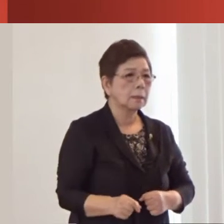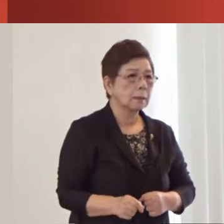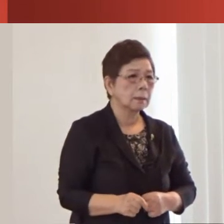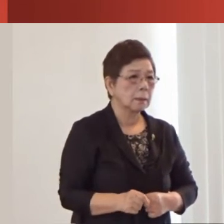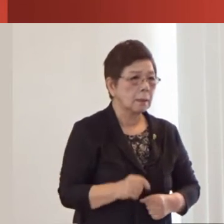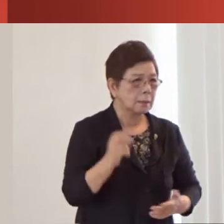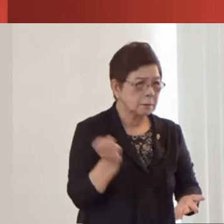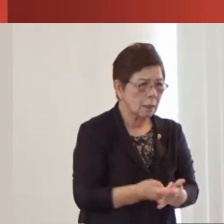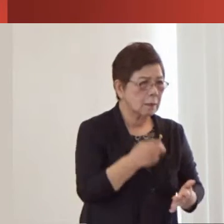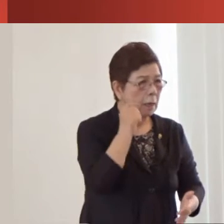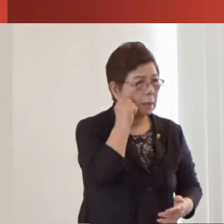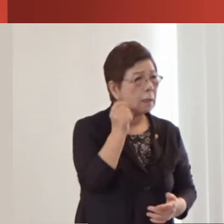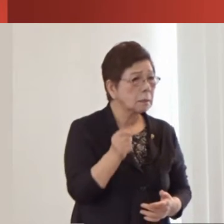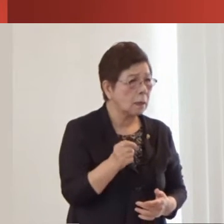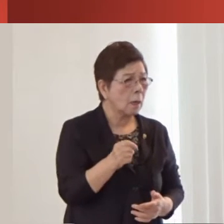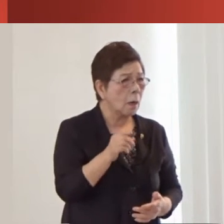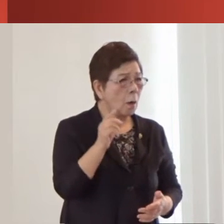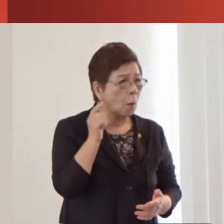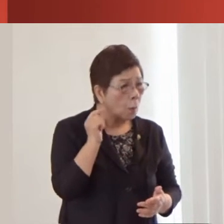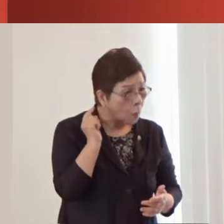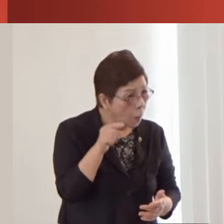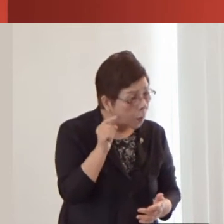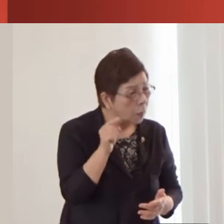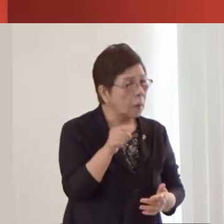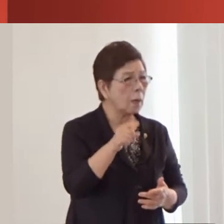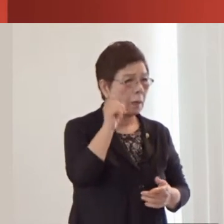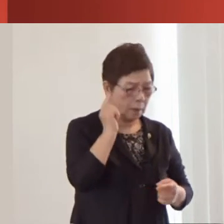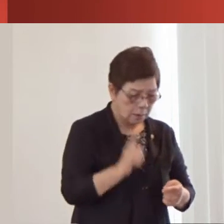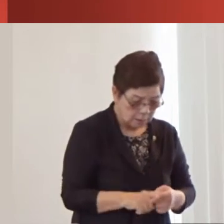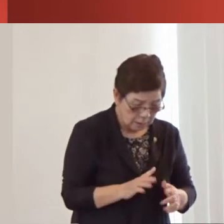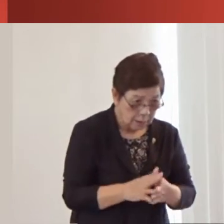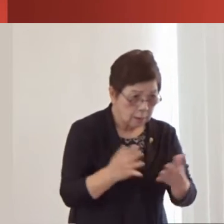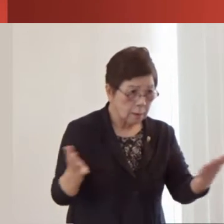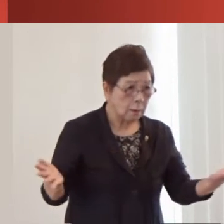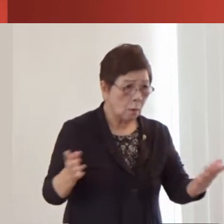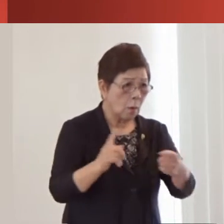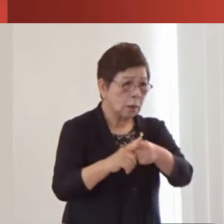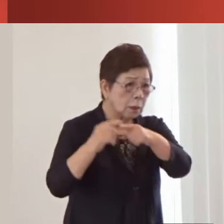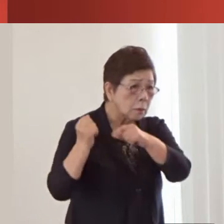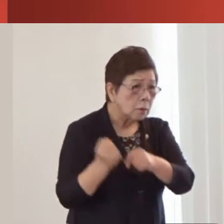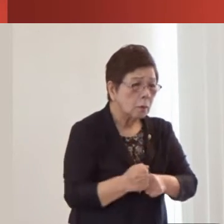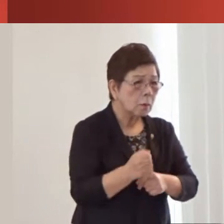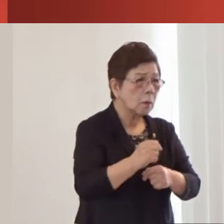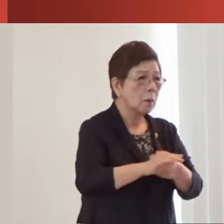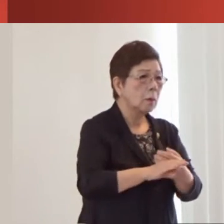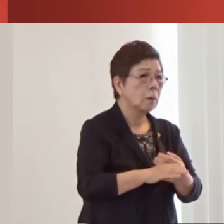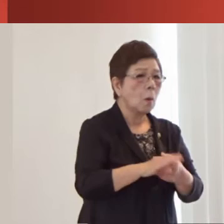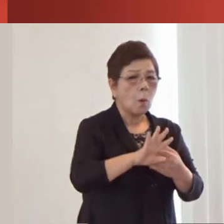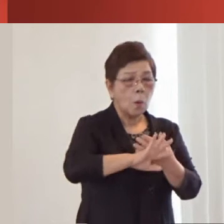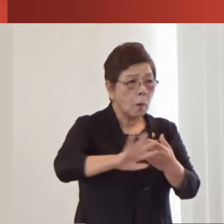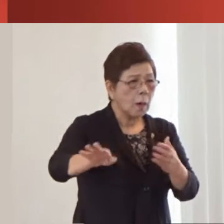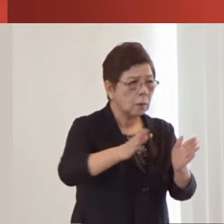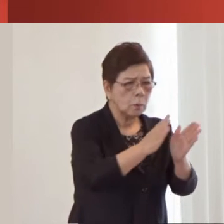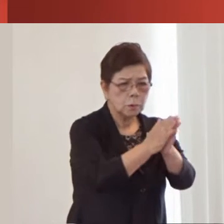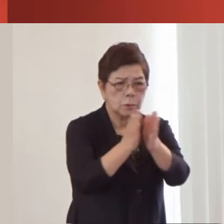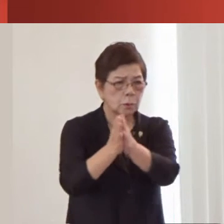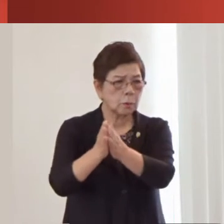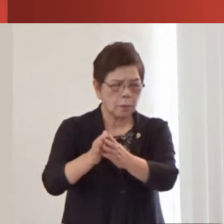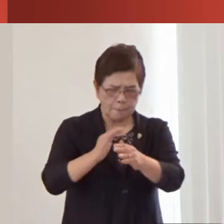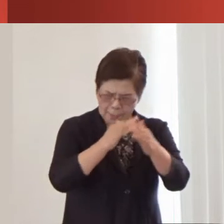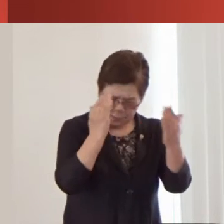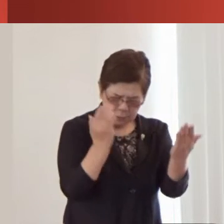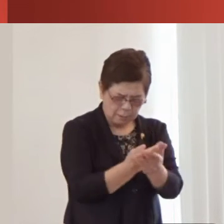です。ここがこの聖書の教え、キリスト教と他の宗教の絶対的に違うところです